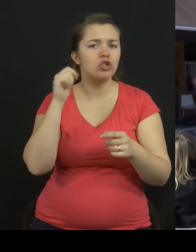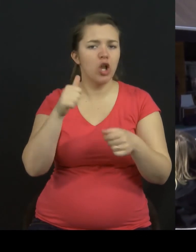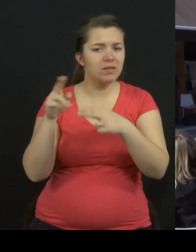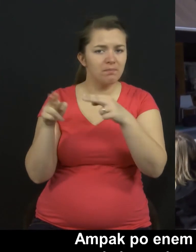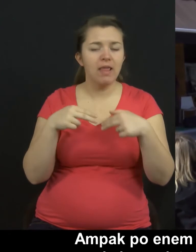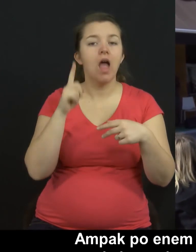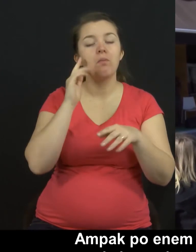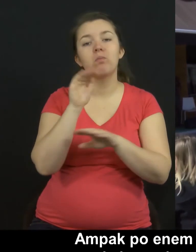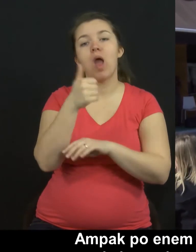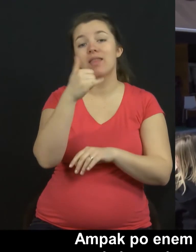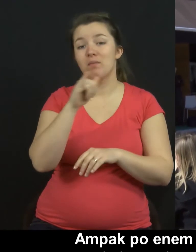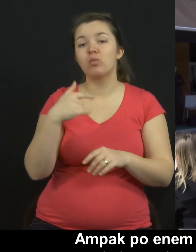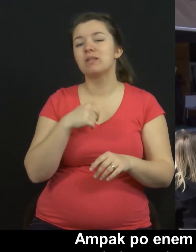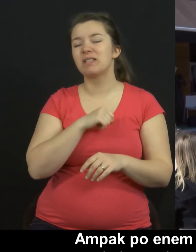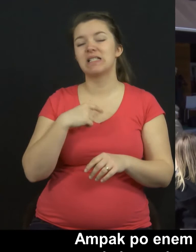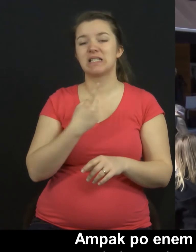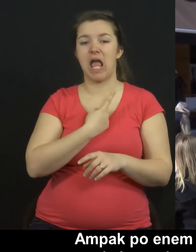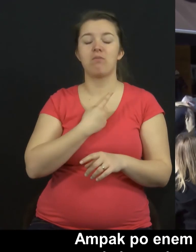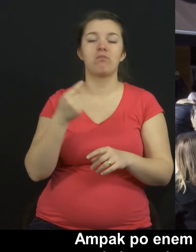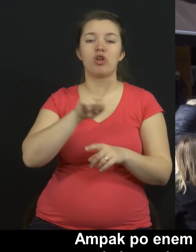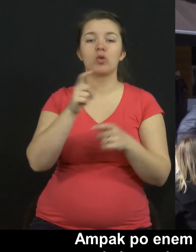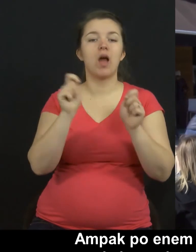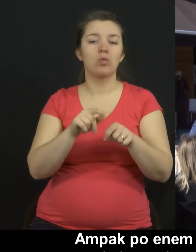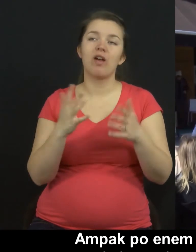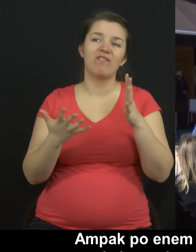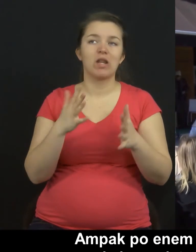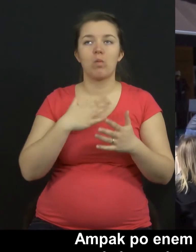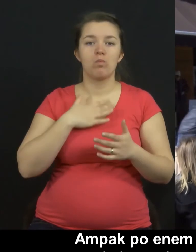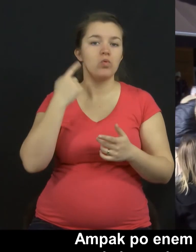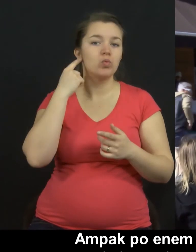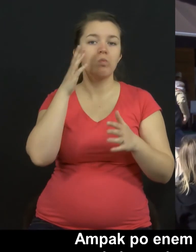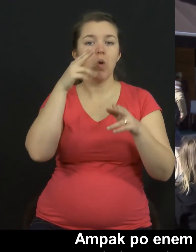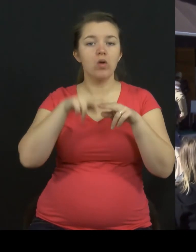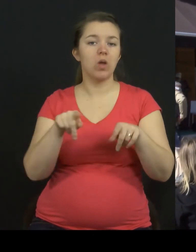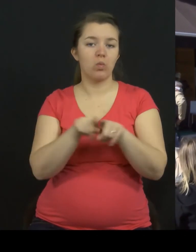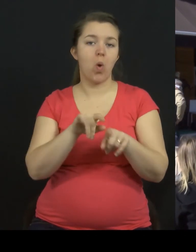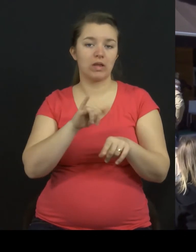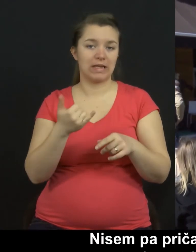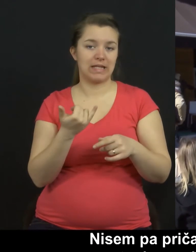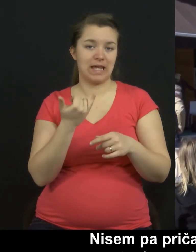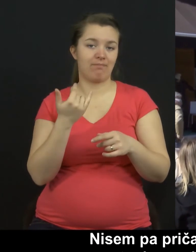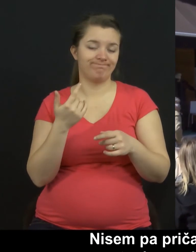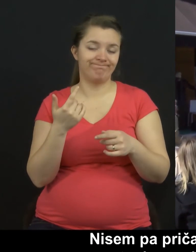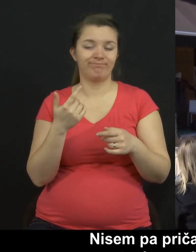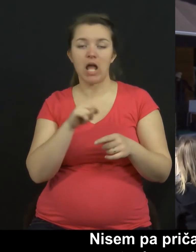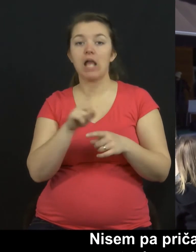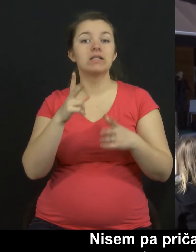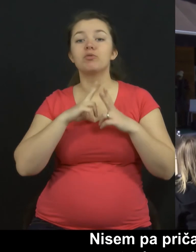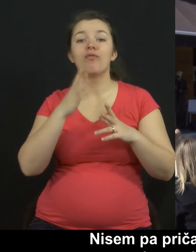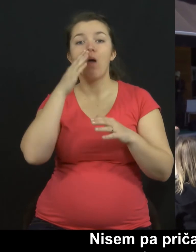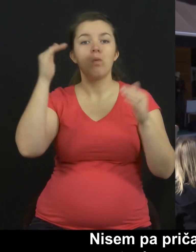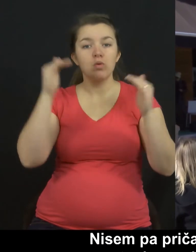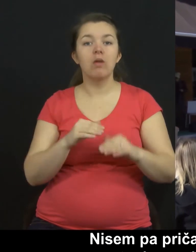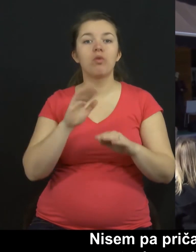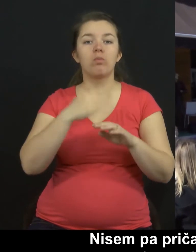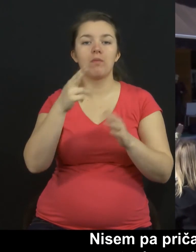slišala, ampak prvo leto sem to sama nekako prišla do zaključka, da verjetno bo moj sluh ostal tak, kot je. Nisem pa pričakovala, da se